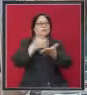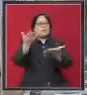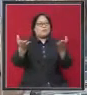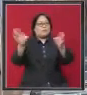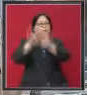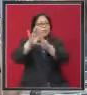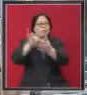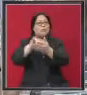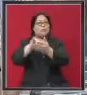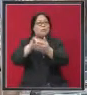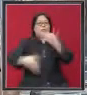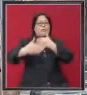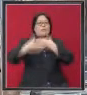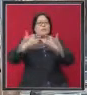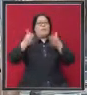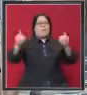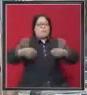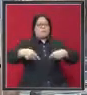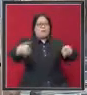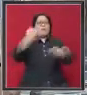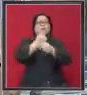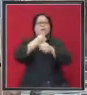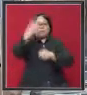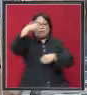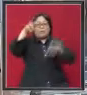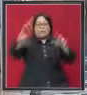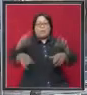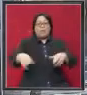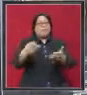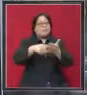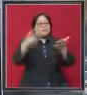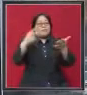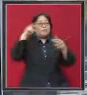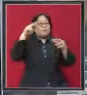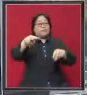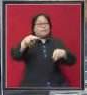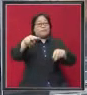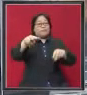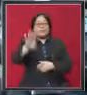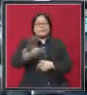itu boleh dibuka semula dan memberi pekerjaan kepada rakyat. Apa pandangan Yang Berhormat?